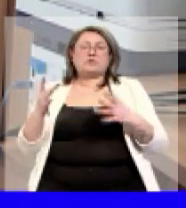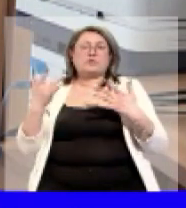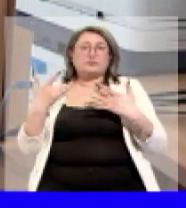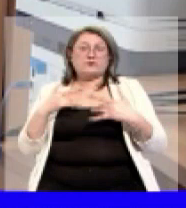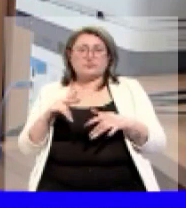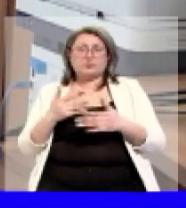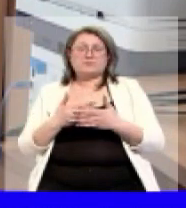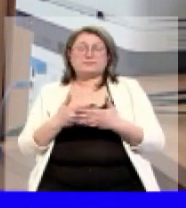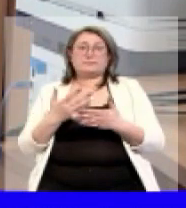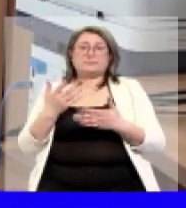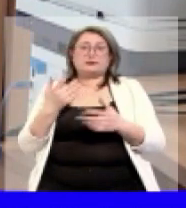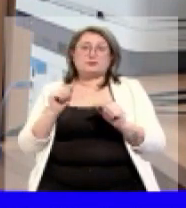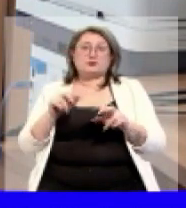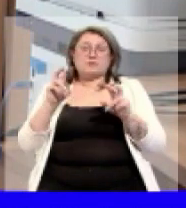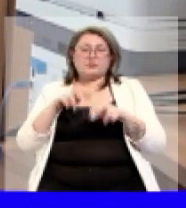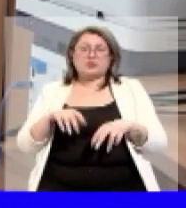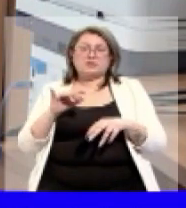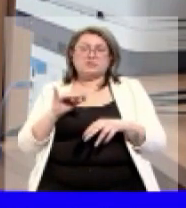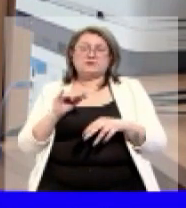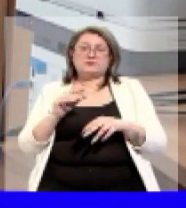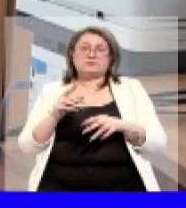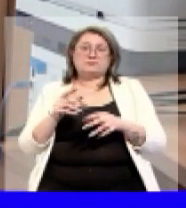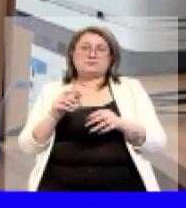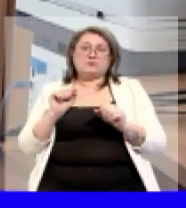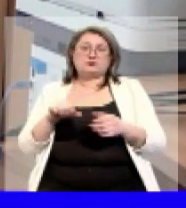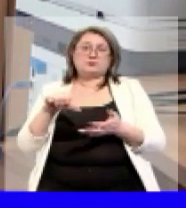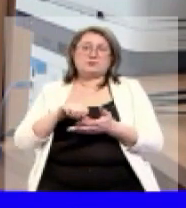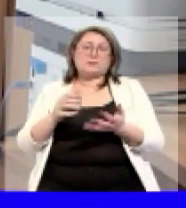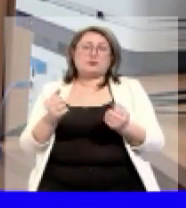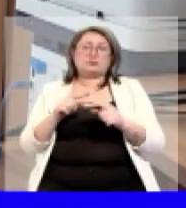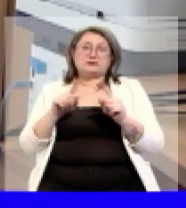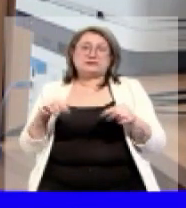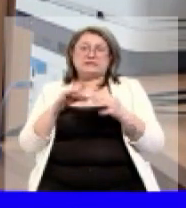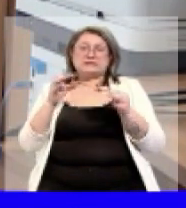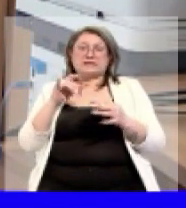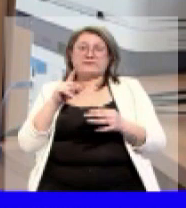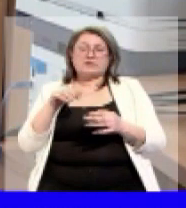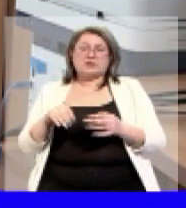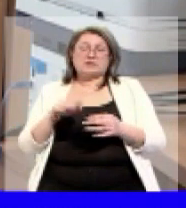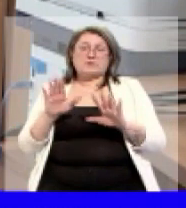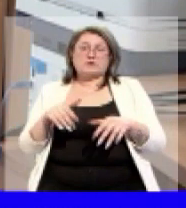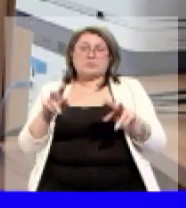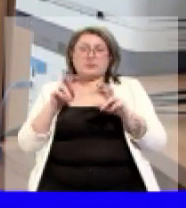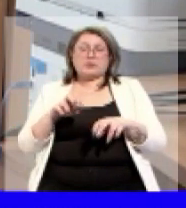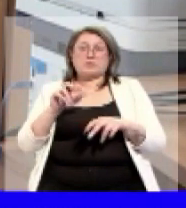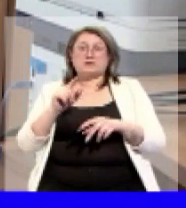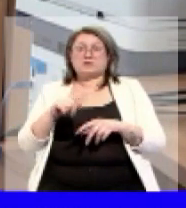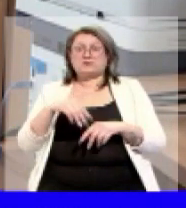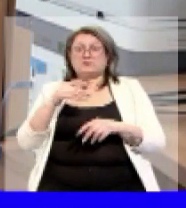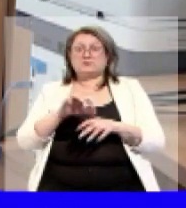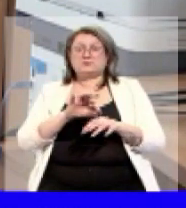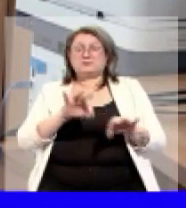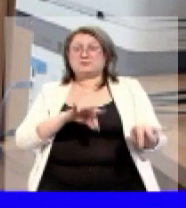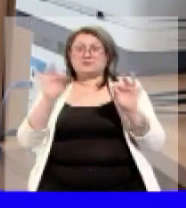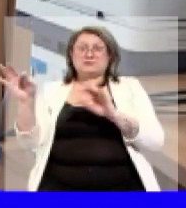тексерістен өтіп, ол бастау бизнес сертификатын алуға үміткер бола алады. Сол тексерістен өткеннен кейін база